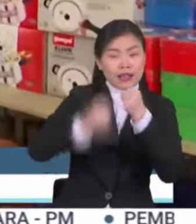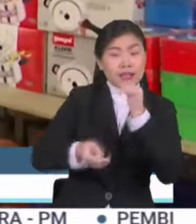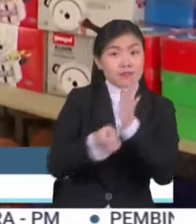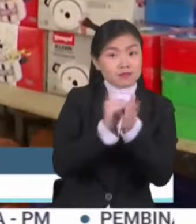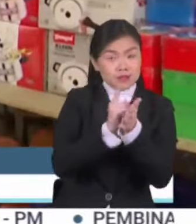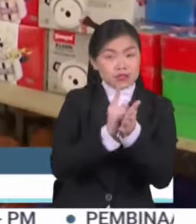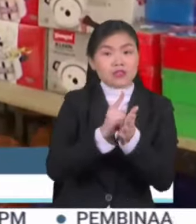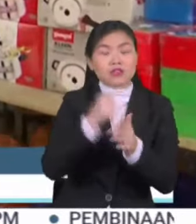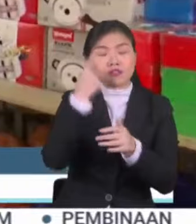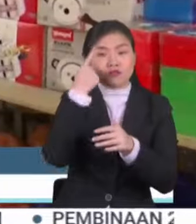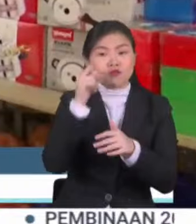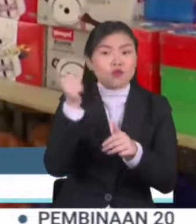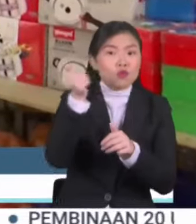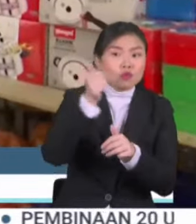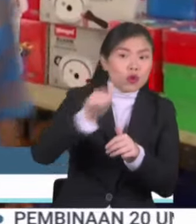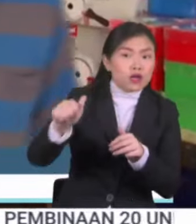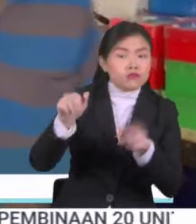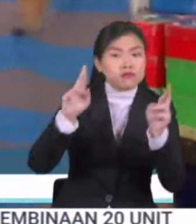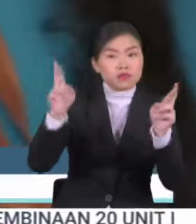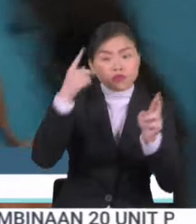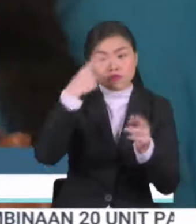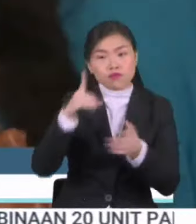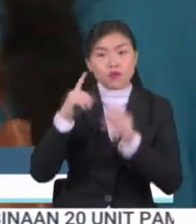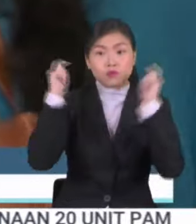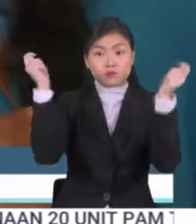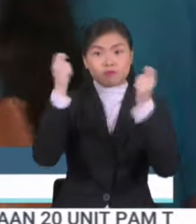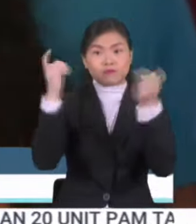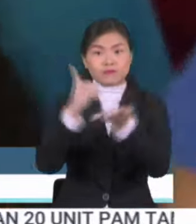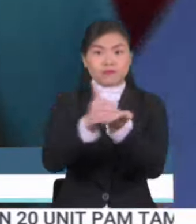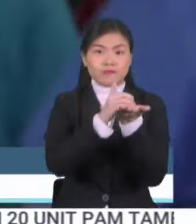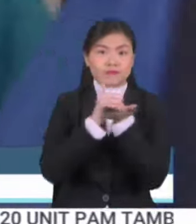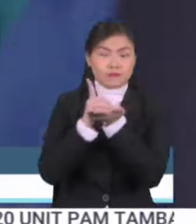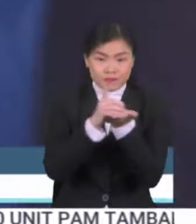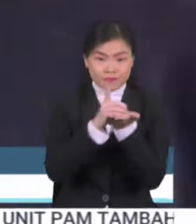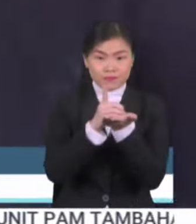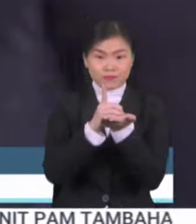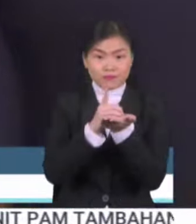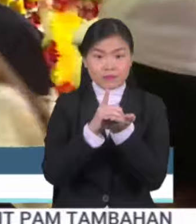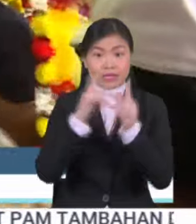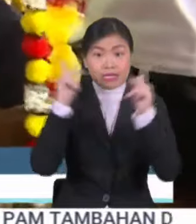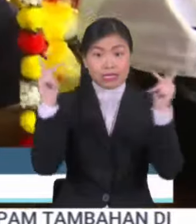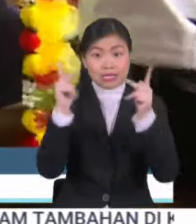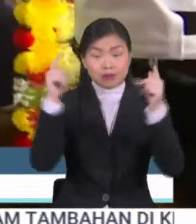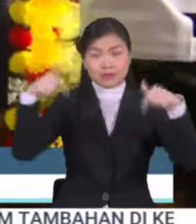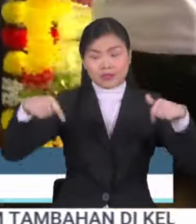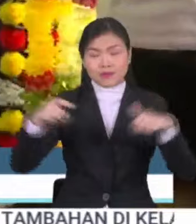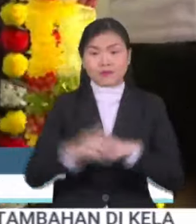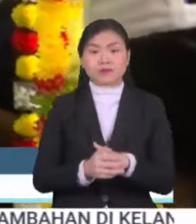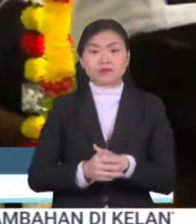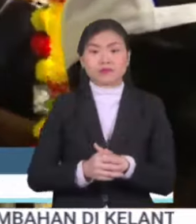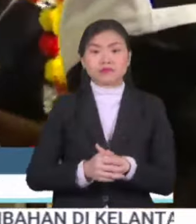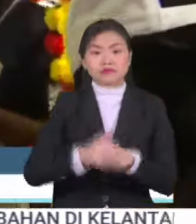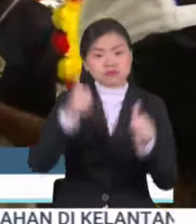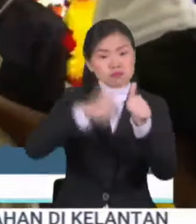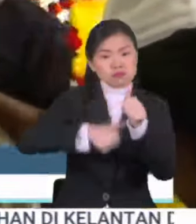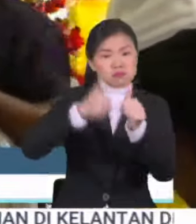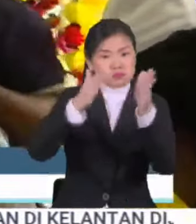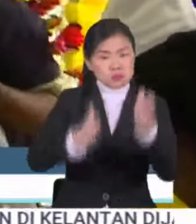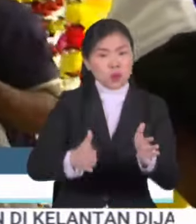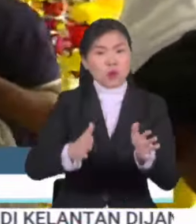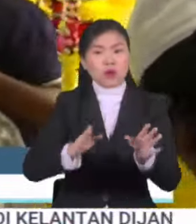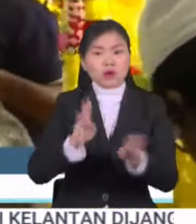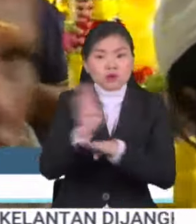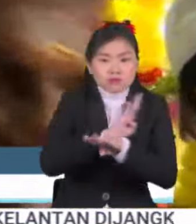barangan keperluan menjelang sambutan perayaan Deepavali Khamis ini. Masing-masing sibuk membeli barangan